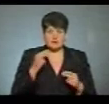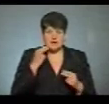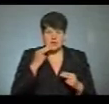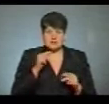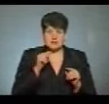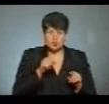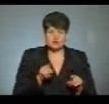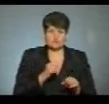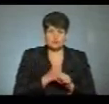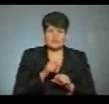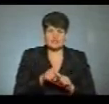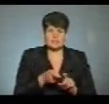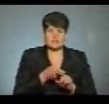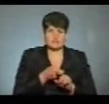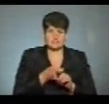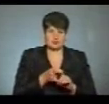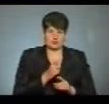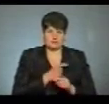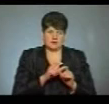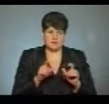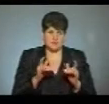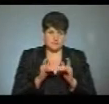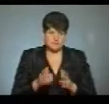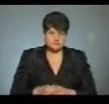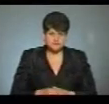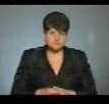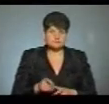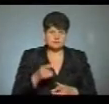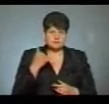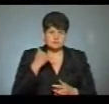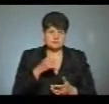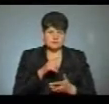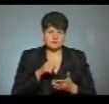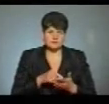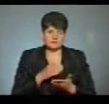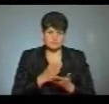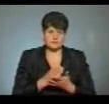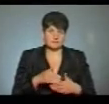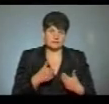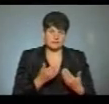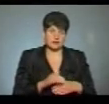для того, щоб створити інфекційний стаціонар. У нас є ще один телефонний дзвінок. Якщо ви на зв'язку, будь ласка, запитайте. Доброго вечора.